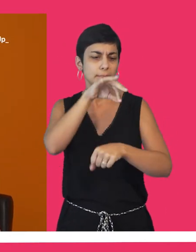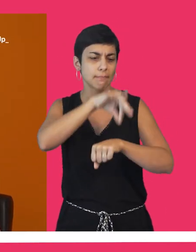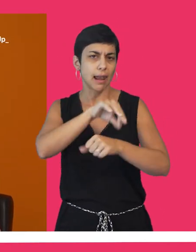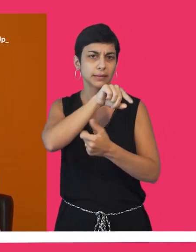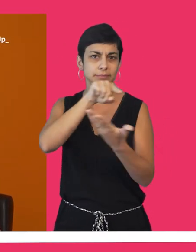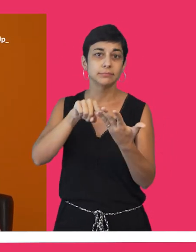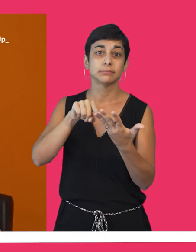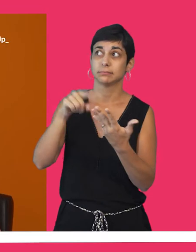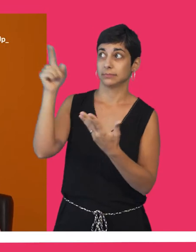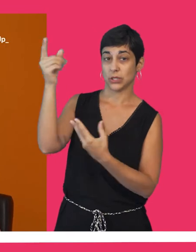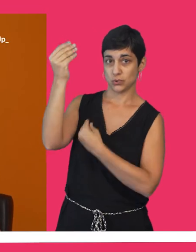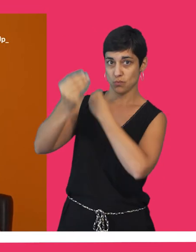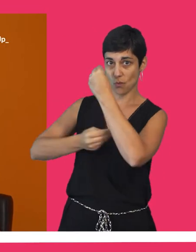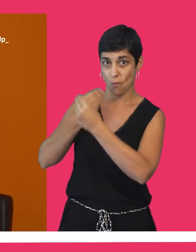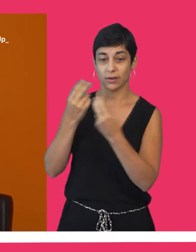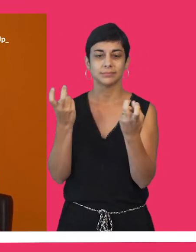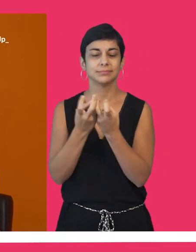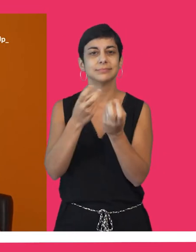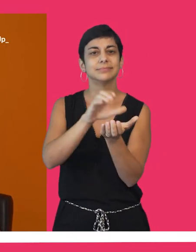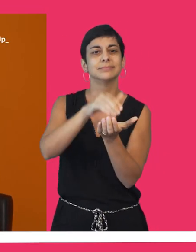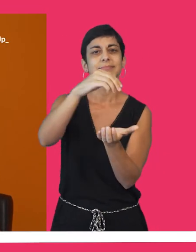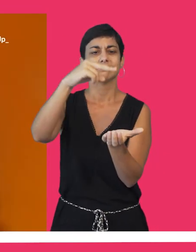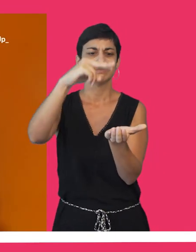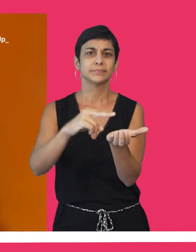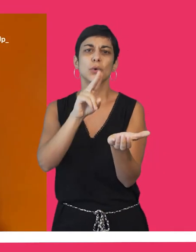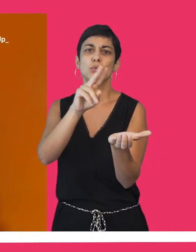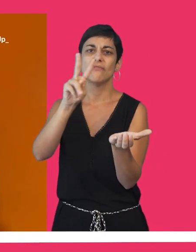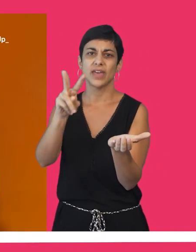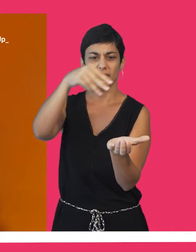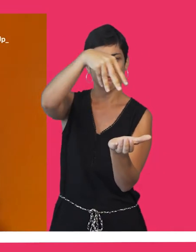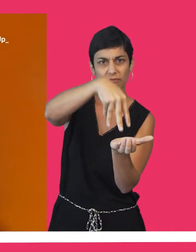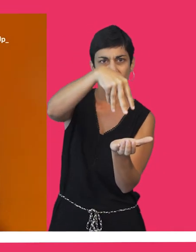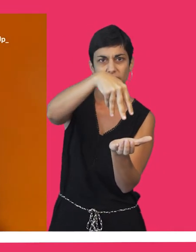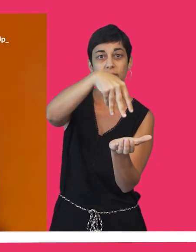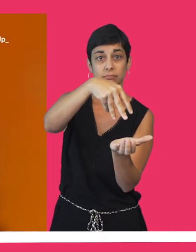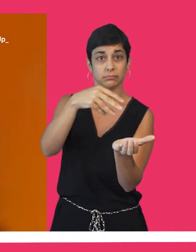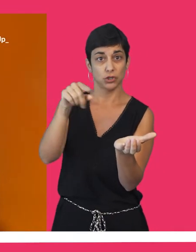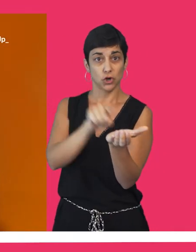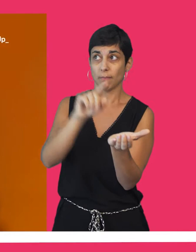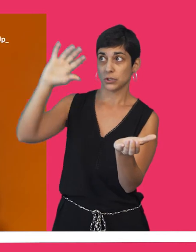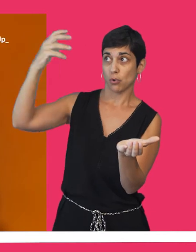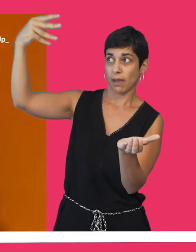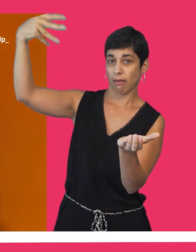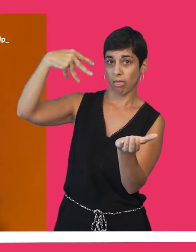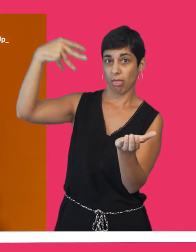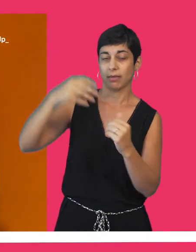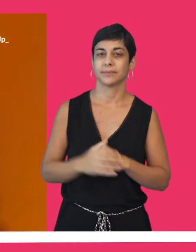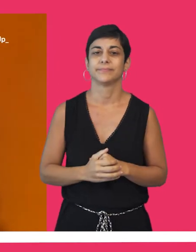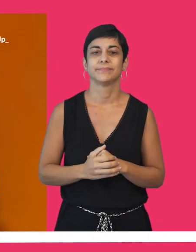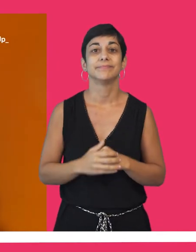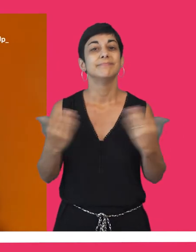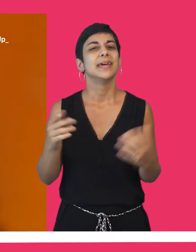On utilise d'ailleurs des cabines à UV, à ultraviolet, où on utilise certains rayonnements du soleil. Mais